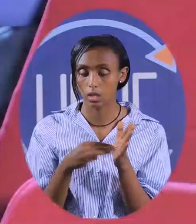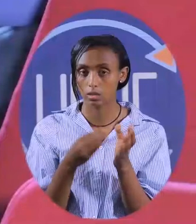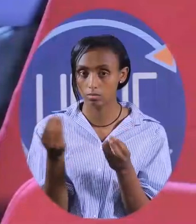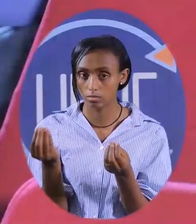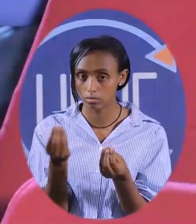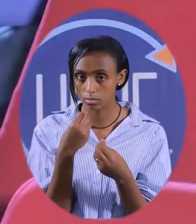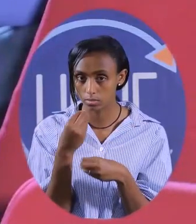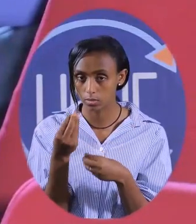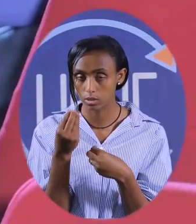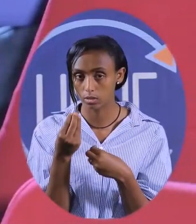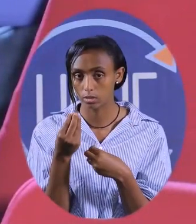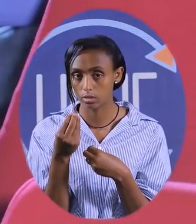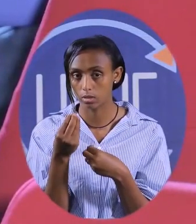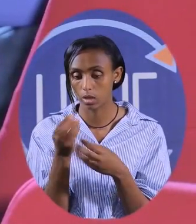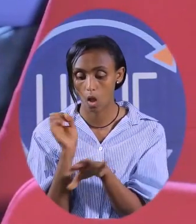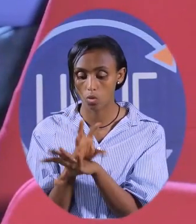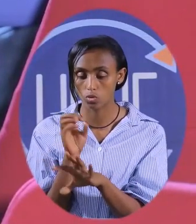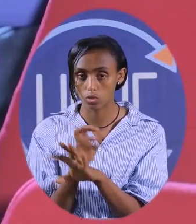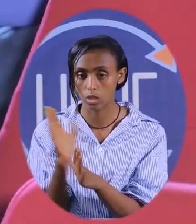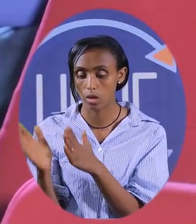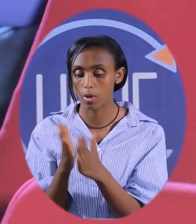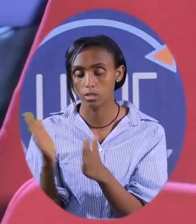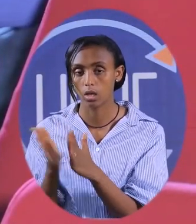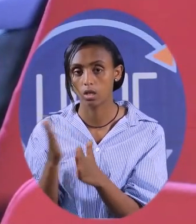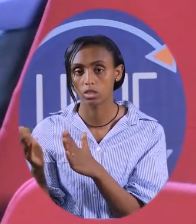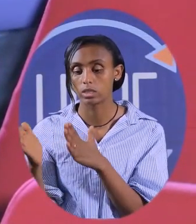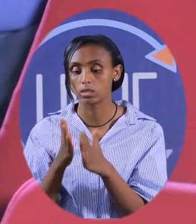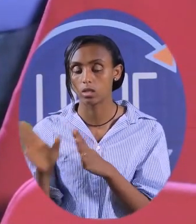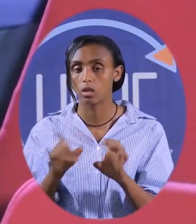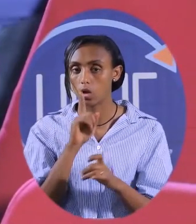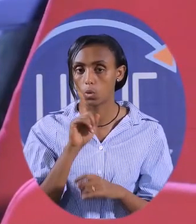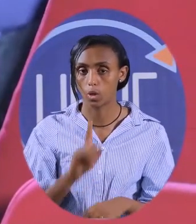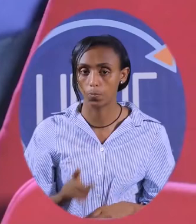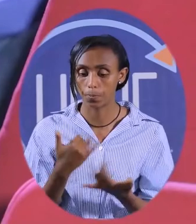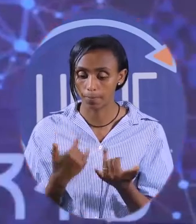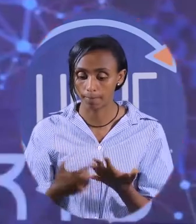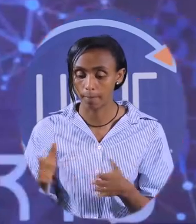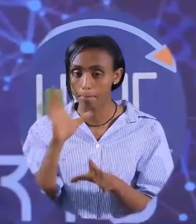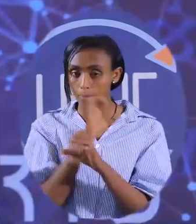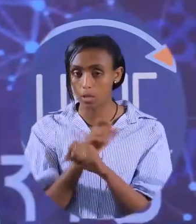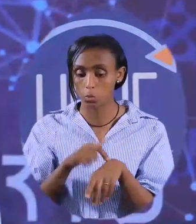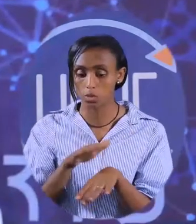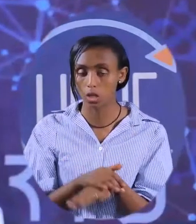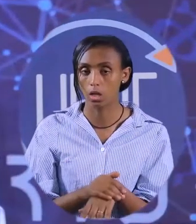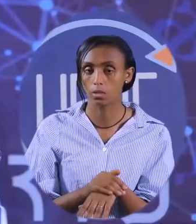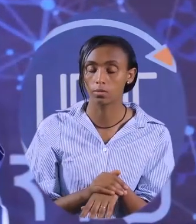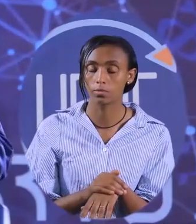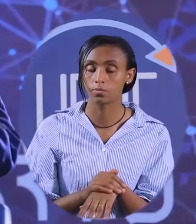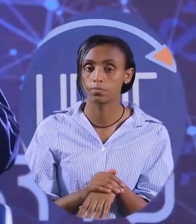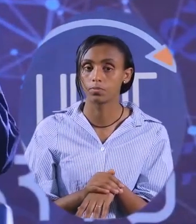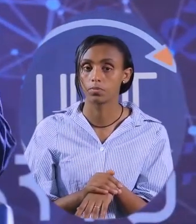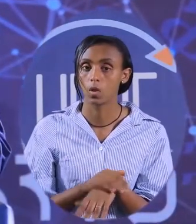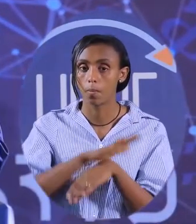ምግብ ካውንስል ለማዘጋጀት ዝግጅት እየተደረገ ነው። ይሄ በሚያልቅበትና ኢንዶርስ በሚደረግበት